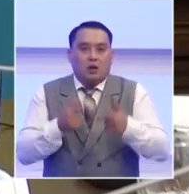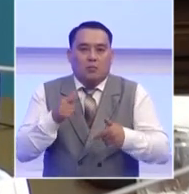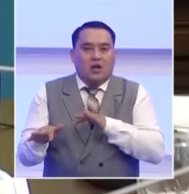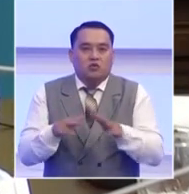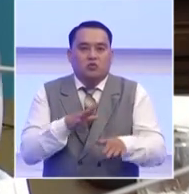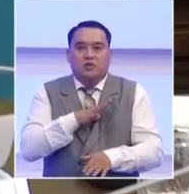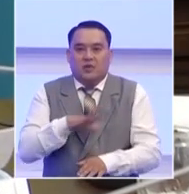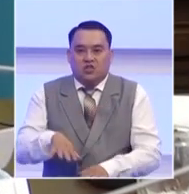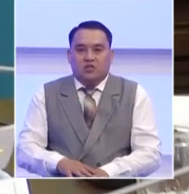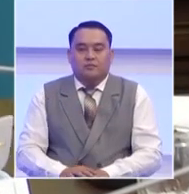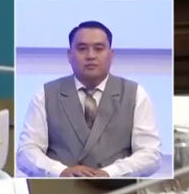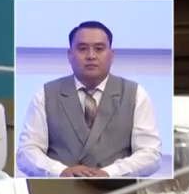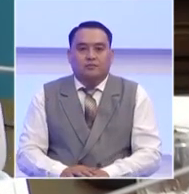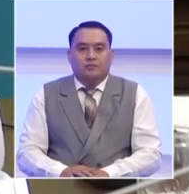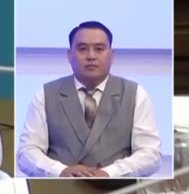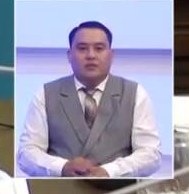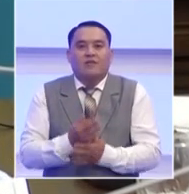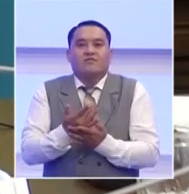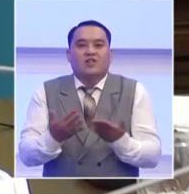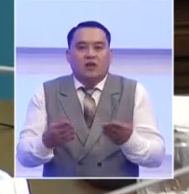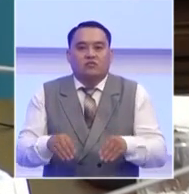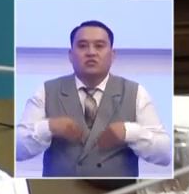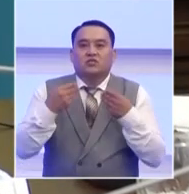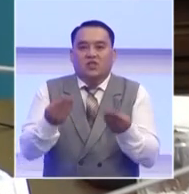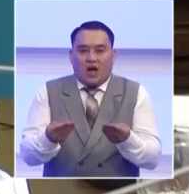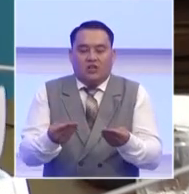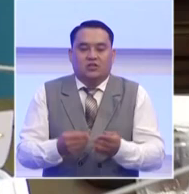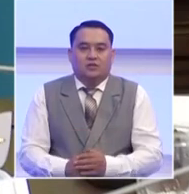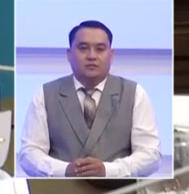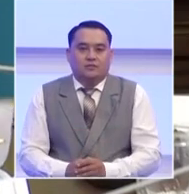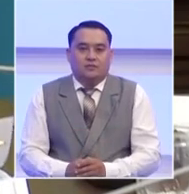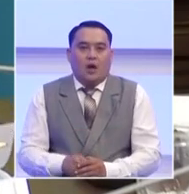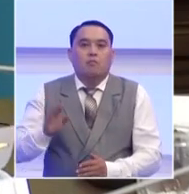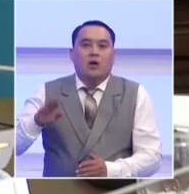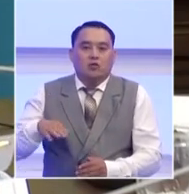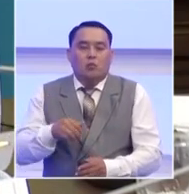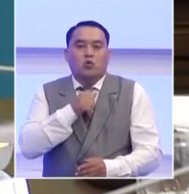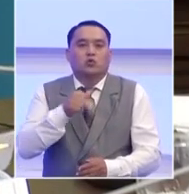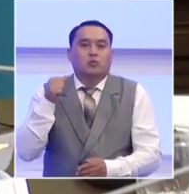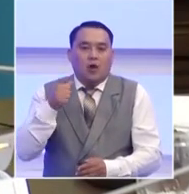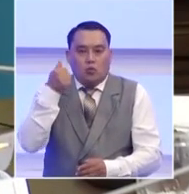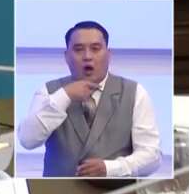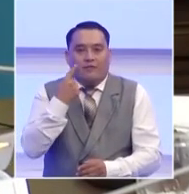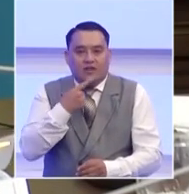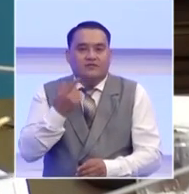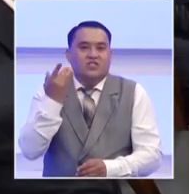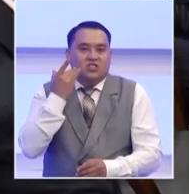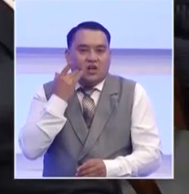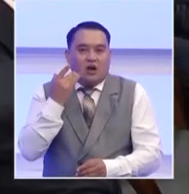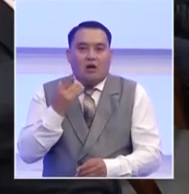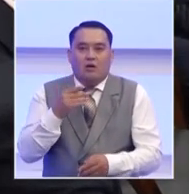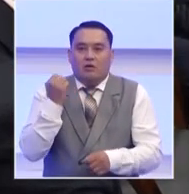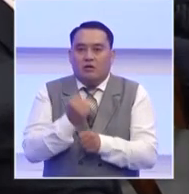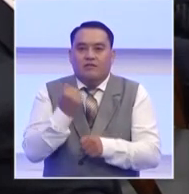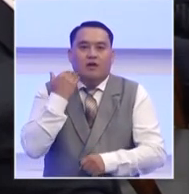прошли. А в некоторых уже сдача идет. Потом я в прошлый раз тебе говорю, везде надо, чтобы качество